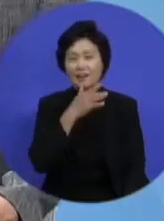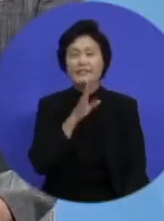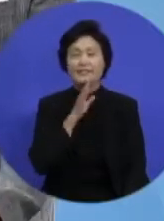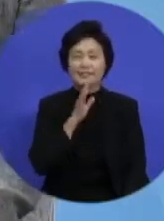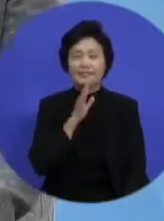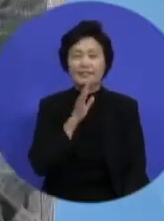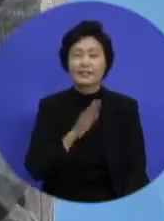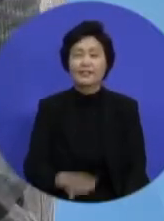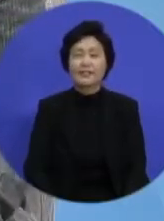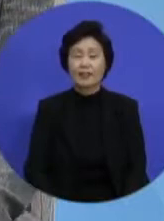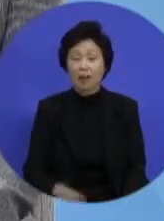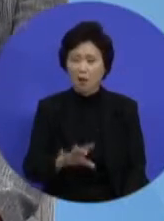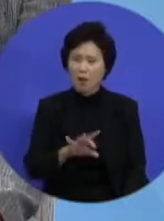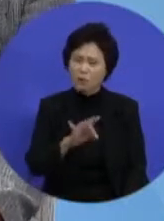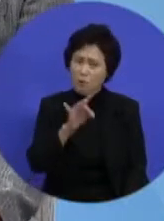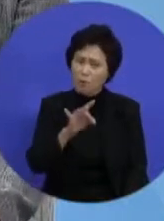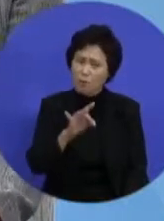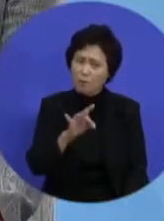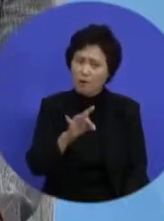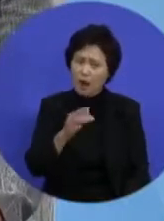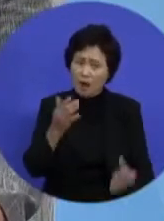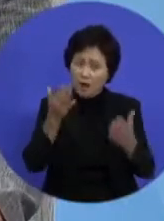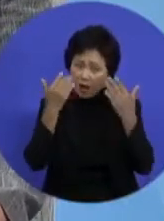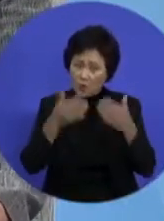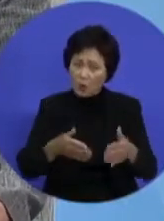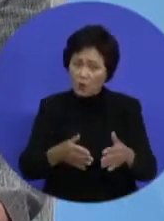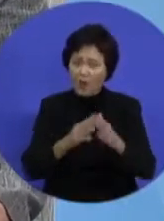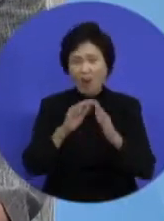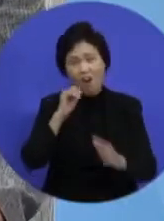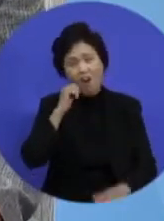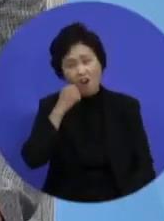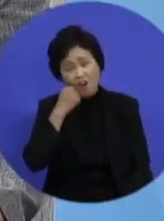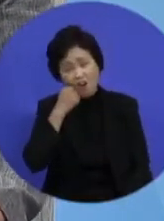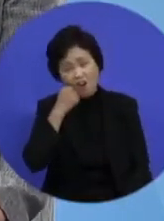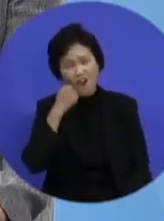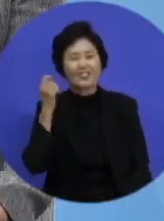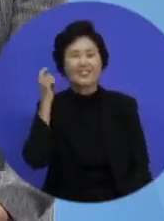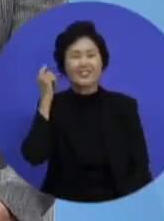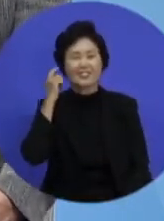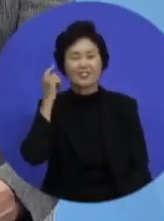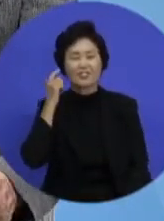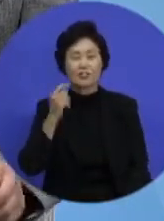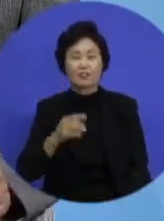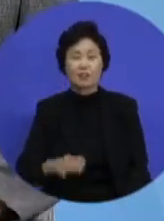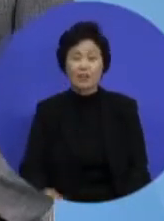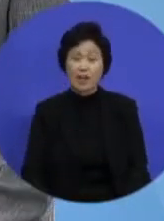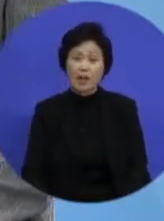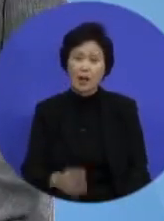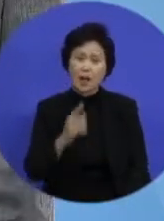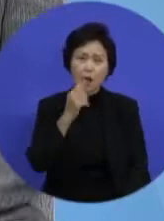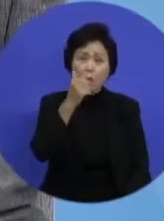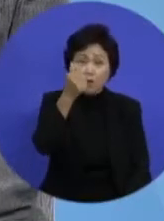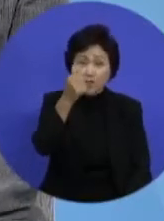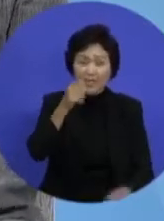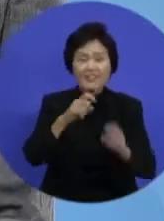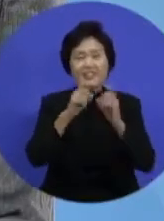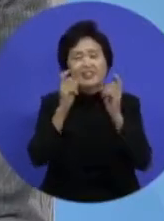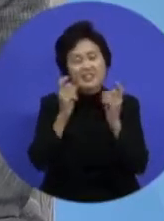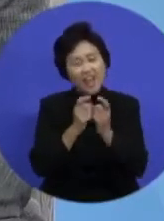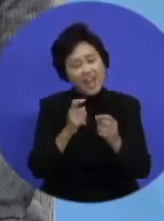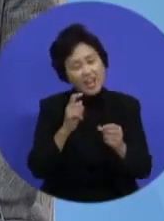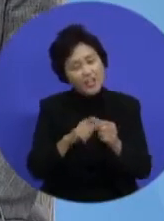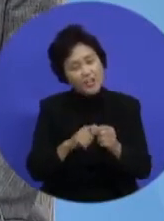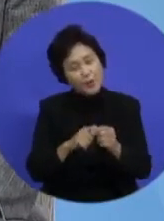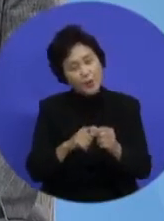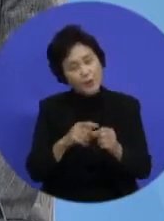저 처음에는 참 어려웠다고 제가 들었어요. 사실은 우리 하태기 목사님을 제가 개인적으로 한 4년 전쯤에